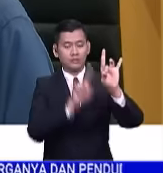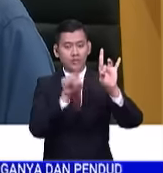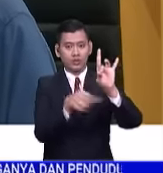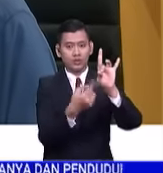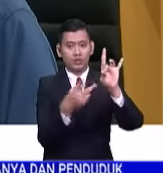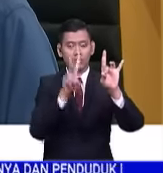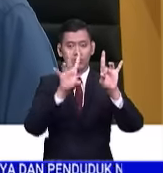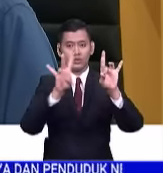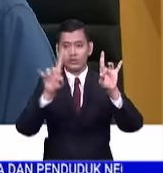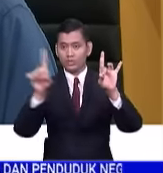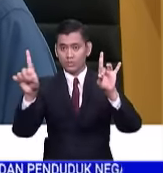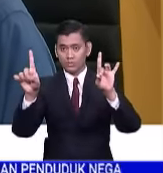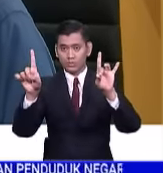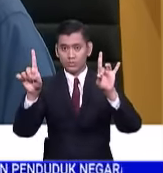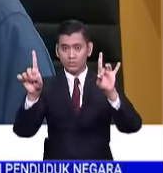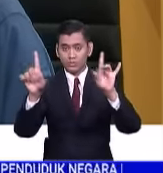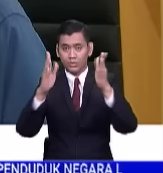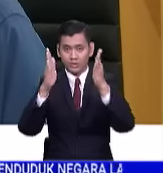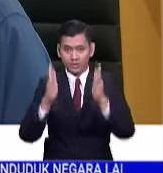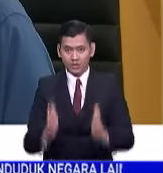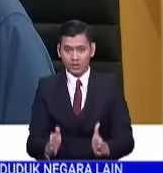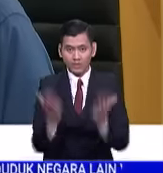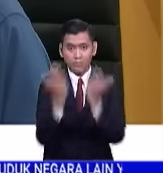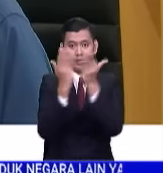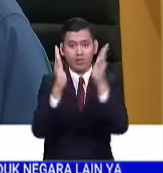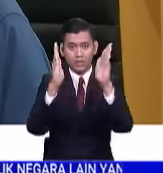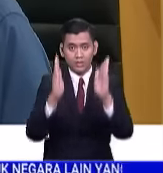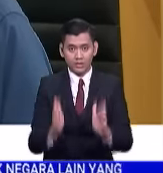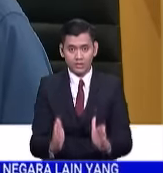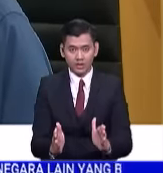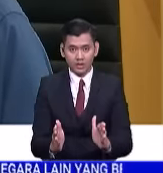8,271. Pelajar